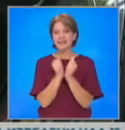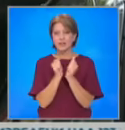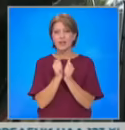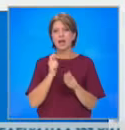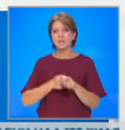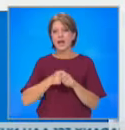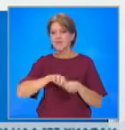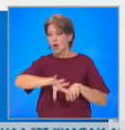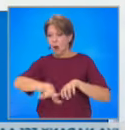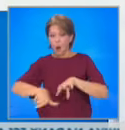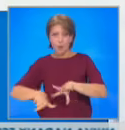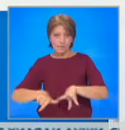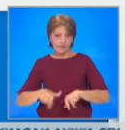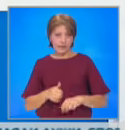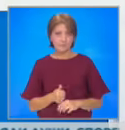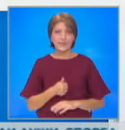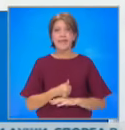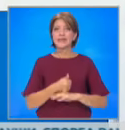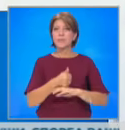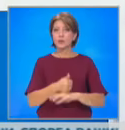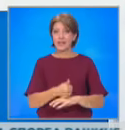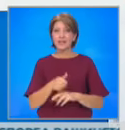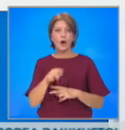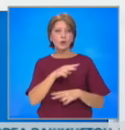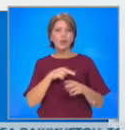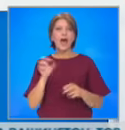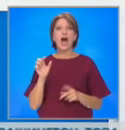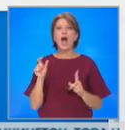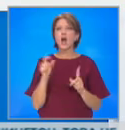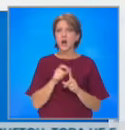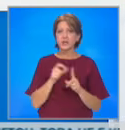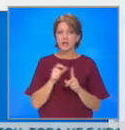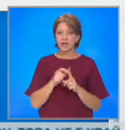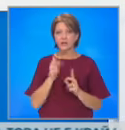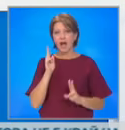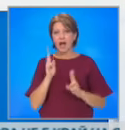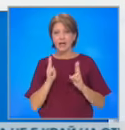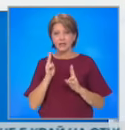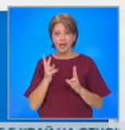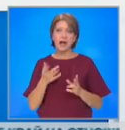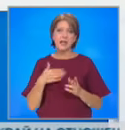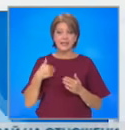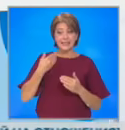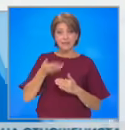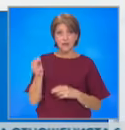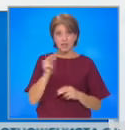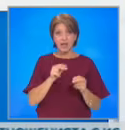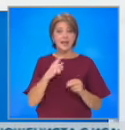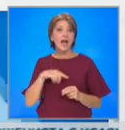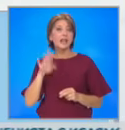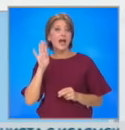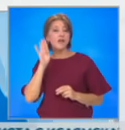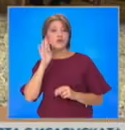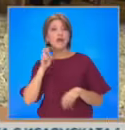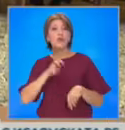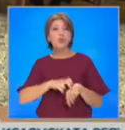обиски. Депутатите от комисията Росенец решиха на следващото си заседание да изслушат Ахмед Доган. Решението беше взето